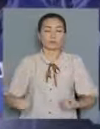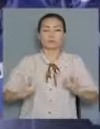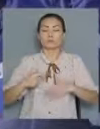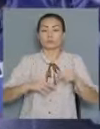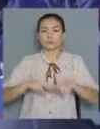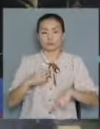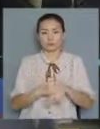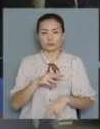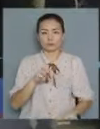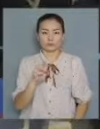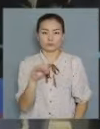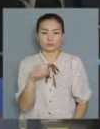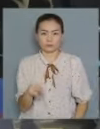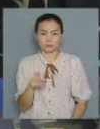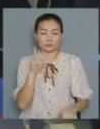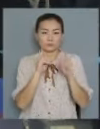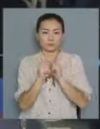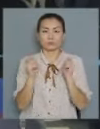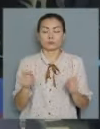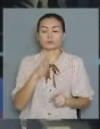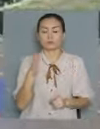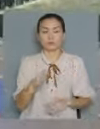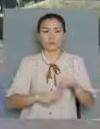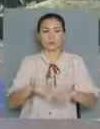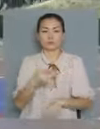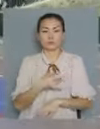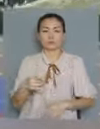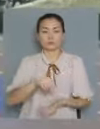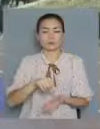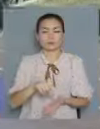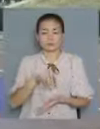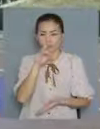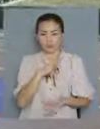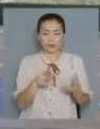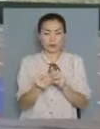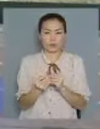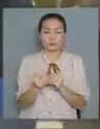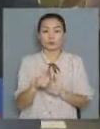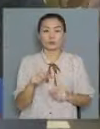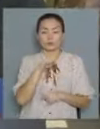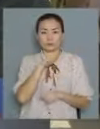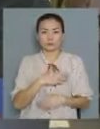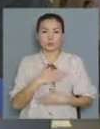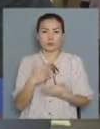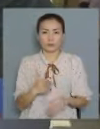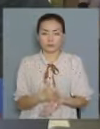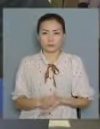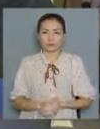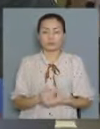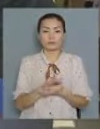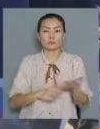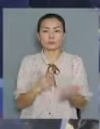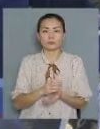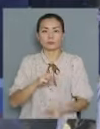салынған. Мақат кентінде де салтанатты ашылу рәсімі өтті. Бұл шараға аудан әкімі қатынасып, мұнайшыларға тұрғындар атынан өз рахметін жеткізді. Сонымен